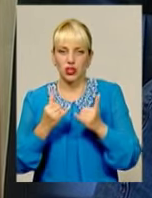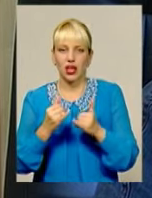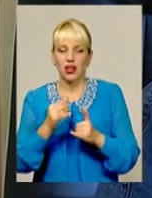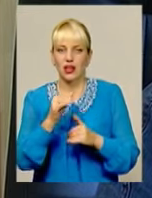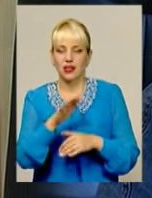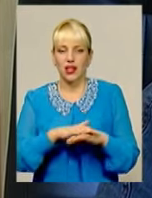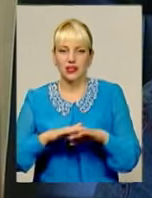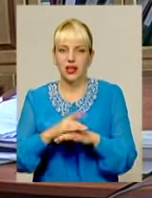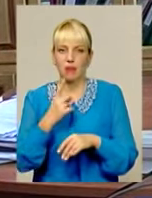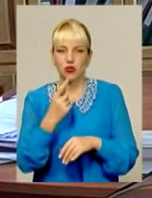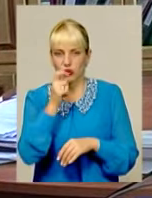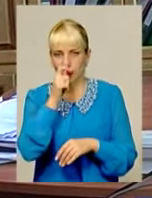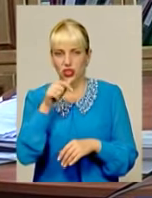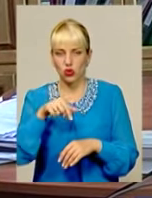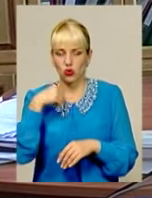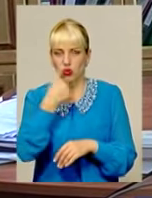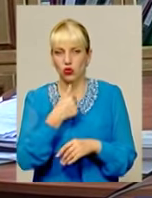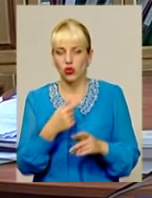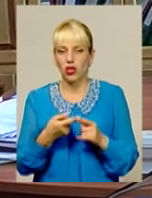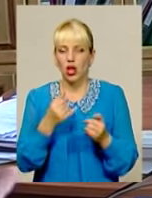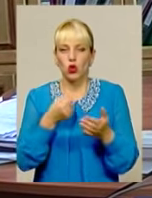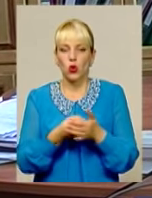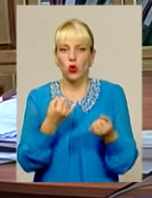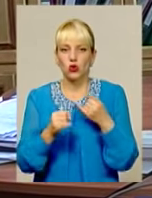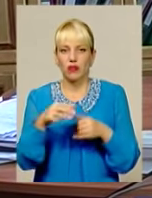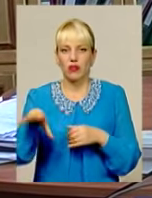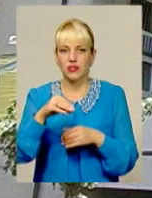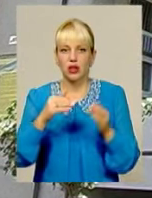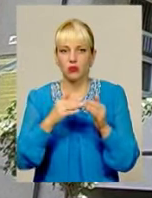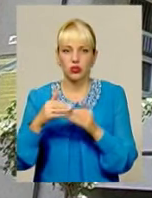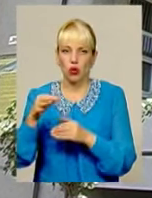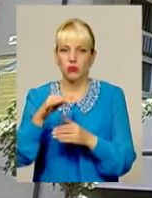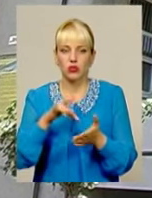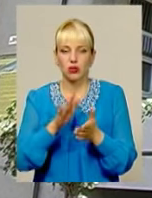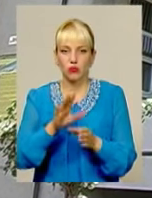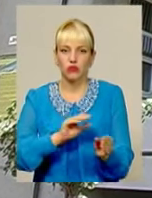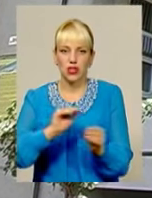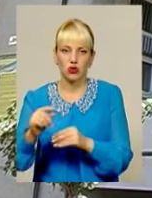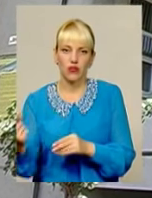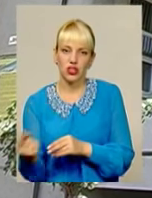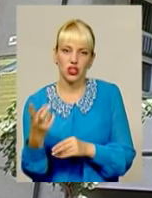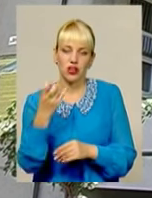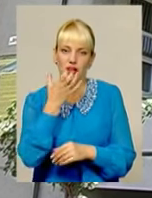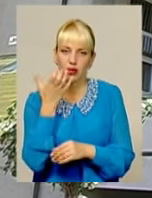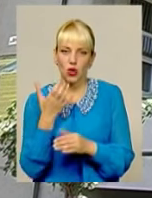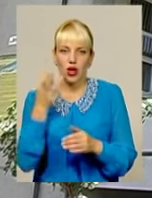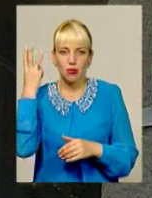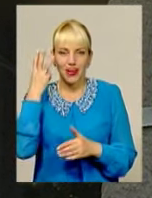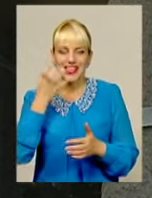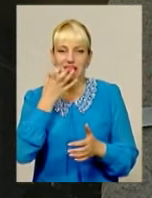1 квітня поточного року. До жовтня у всіх будинках обласного центру будуть встановлені лічильники на тепло. У Хмельницьк